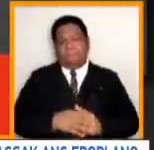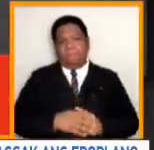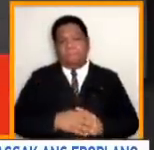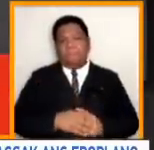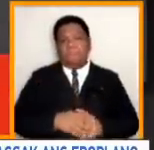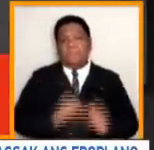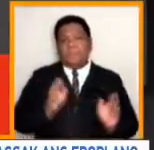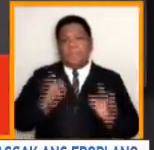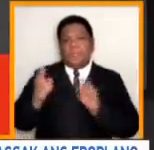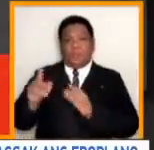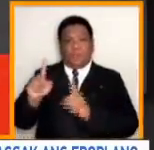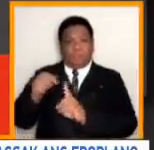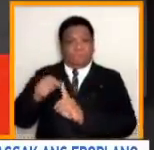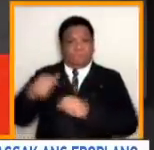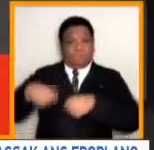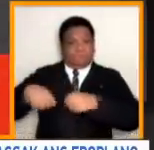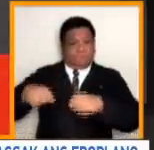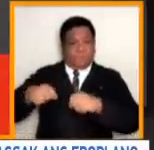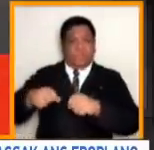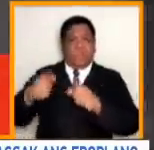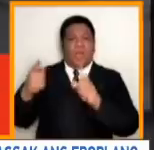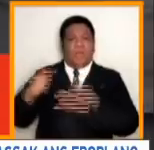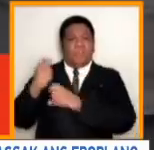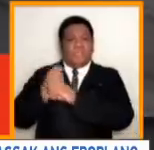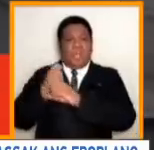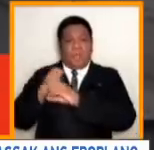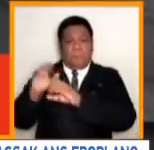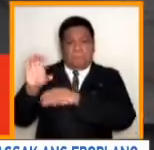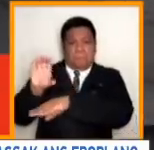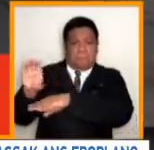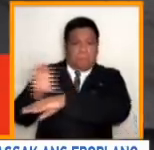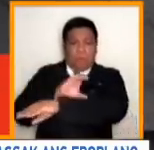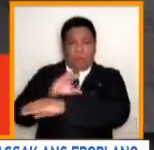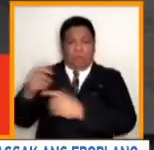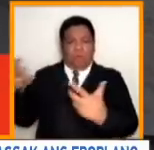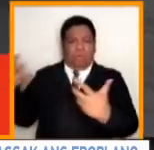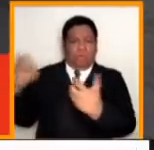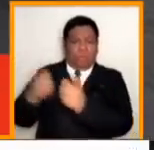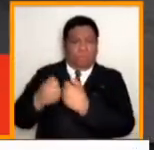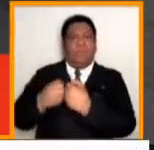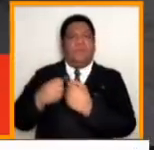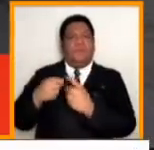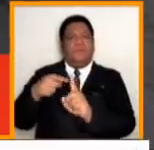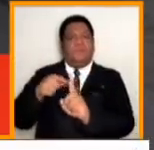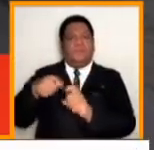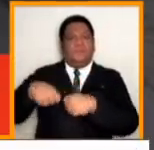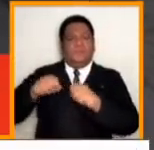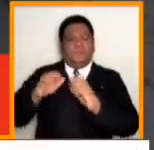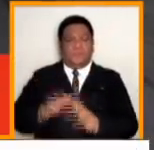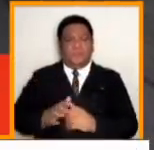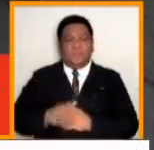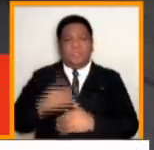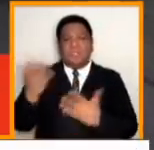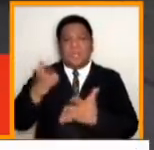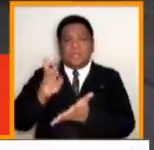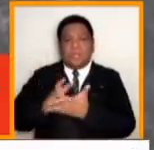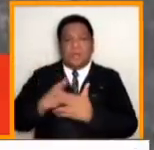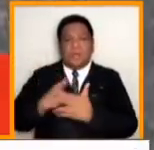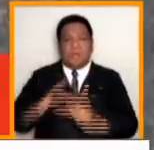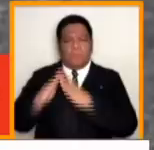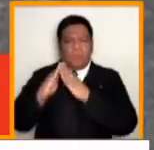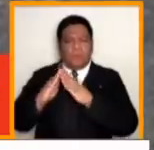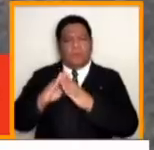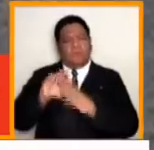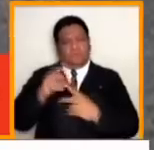matapos masagasaan ng trailer truck sa Daraga, Albay. Base sa imbestigasyon, tinatak ng dalawang sasakyan ng daan papunta sa Legazpi City